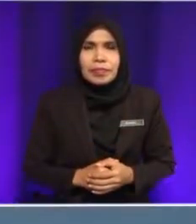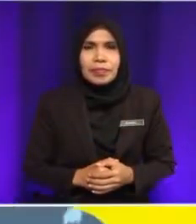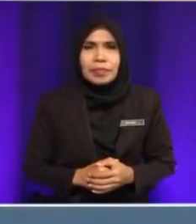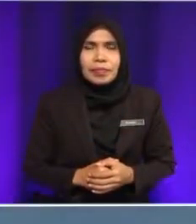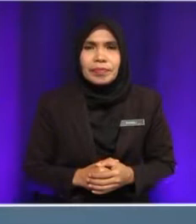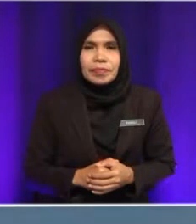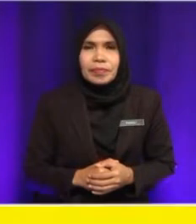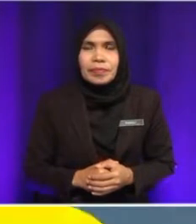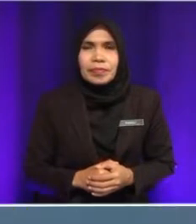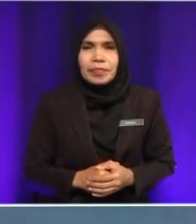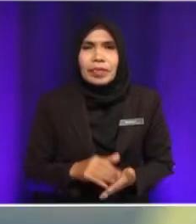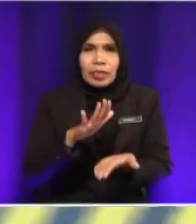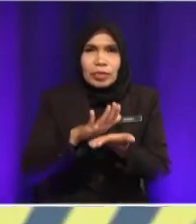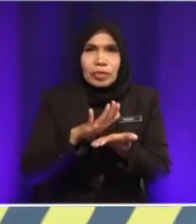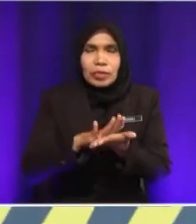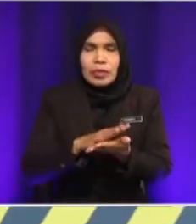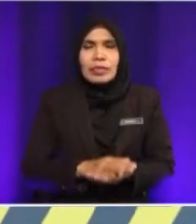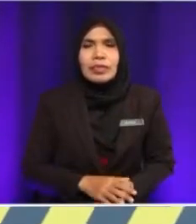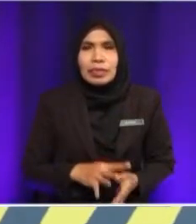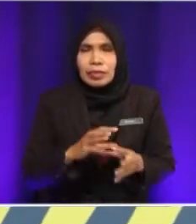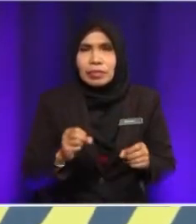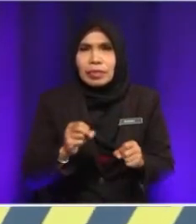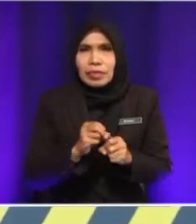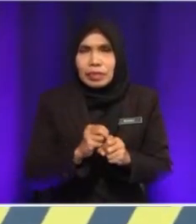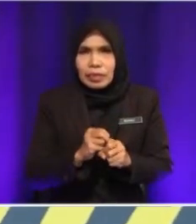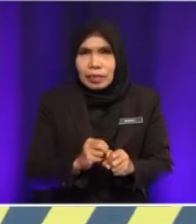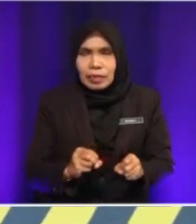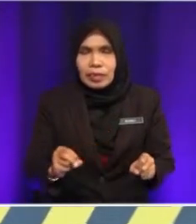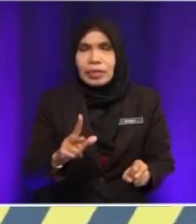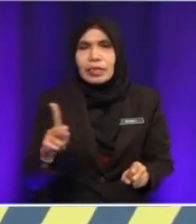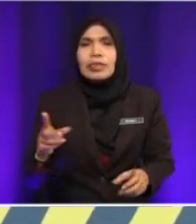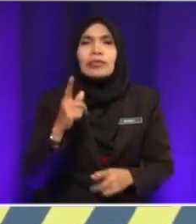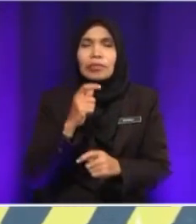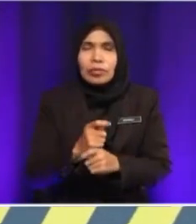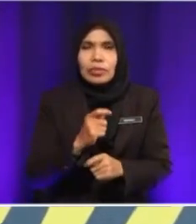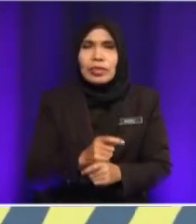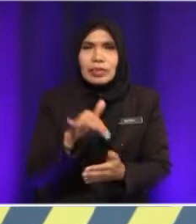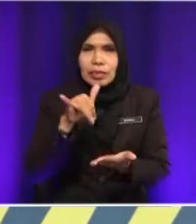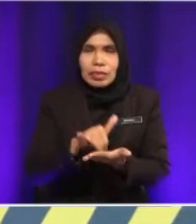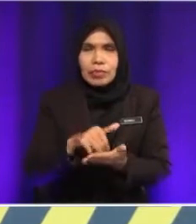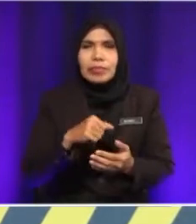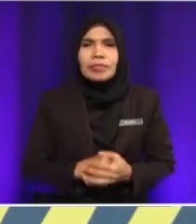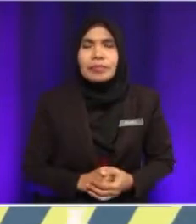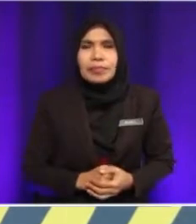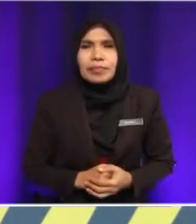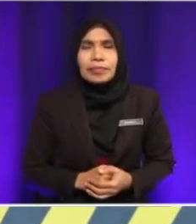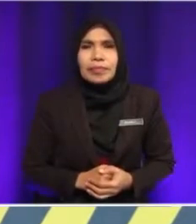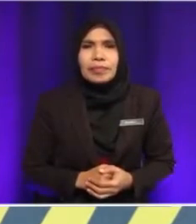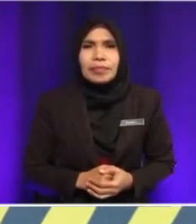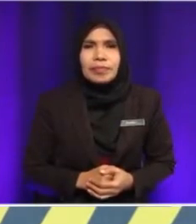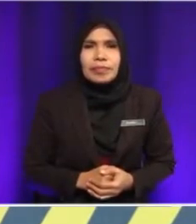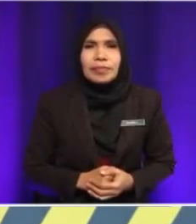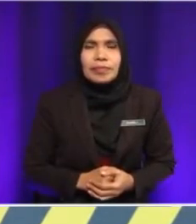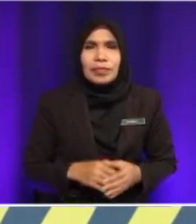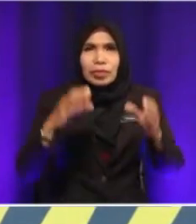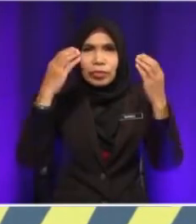jadi sekolah masing-masing dapat sesatkan tugas itu khususnya dapat melaksanakan penyelesaian guru digalakkan